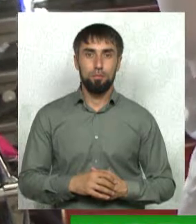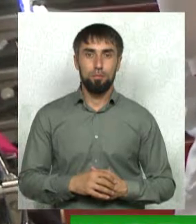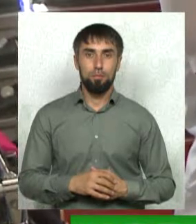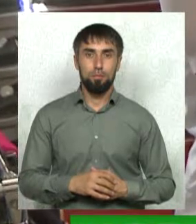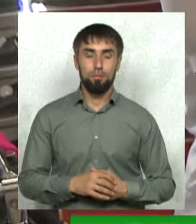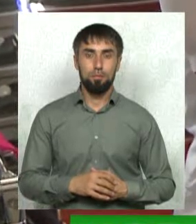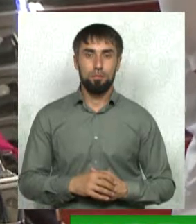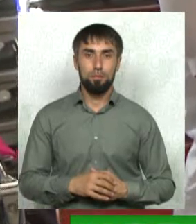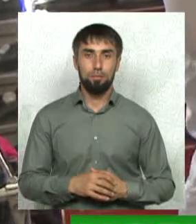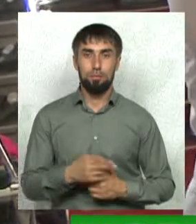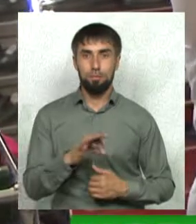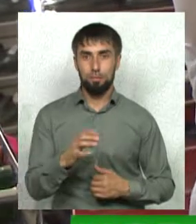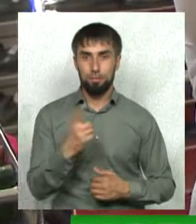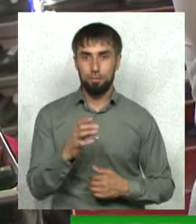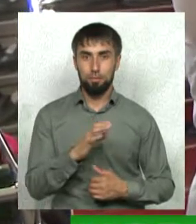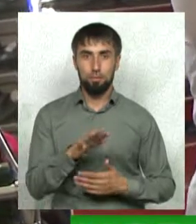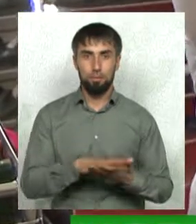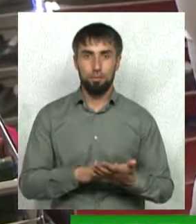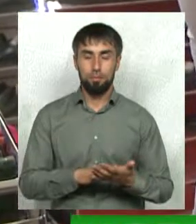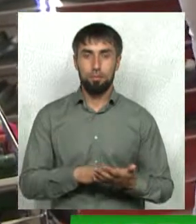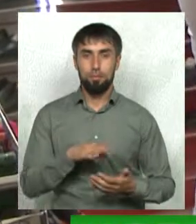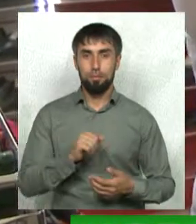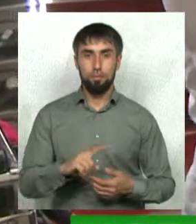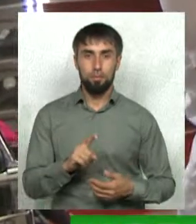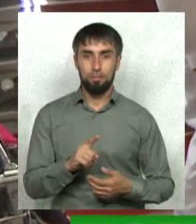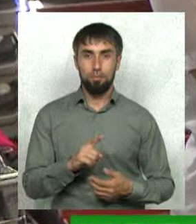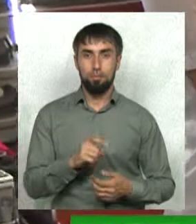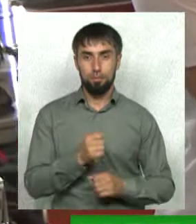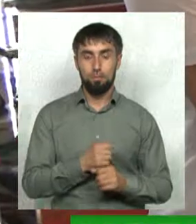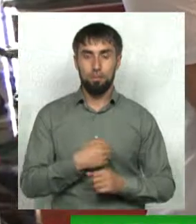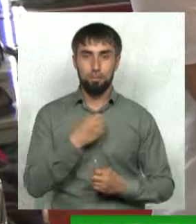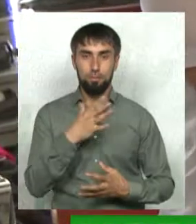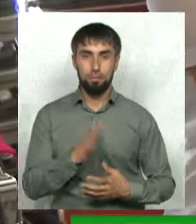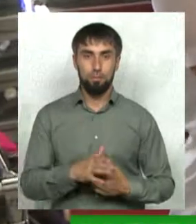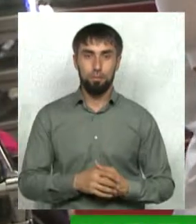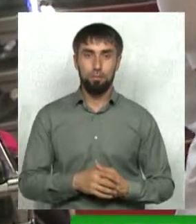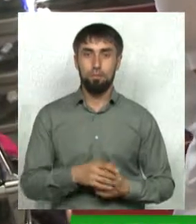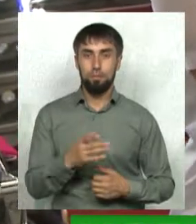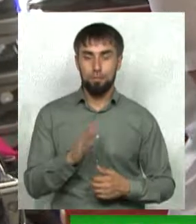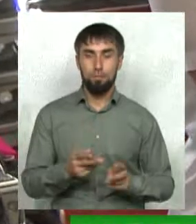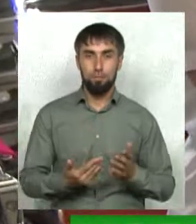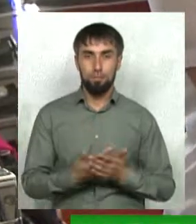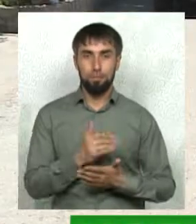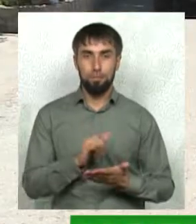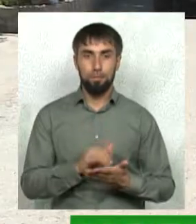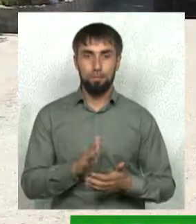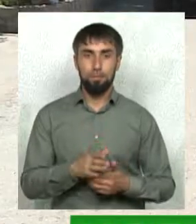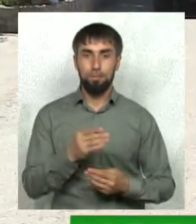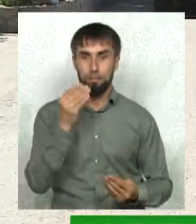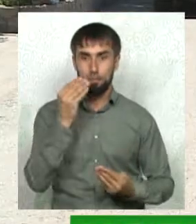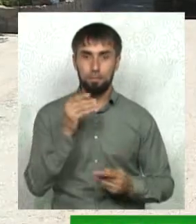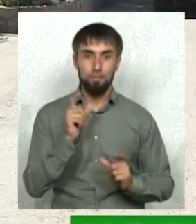До 1 сентября, да, продлены. Так что... Хорошо, сделаем. Надо обновим. Обновим.